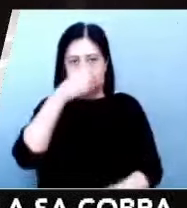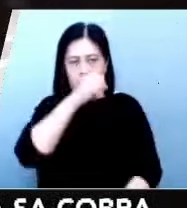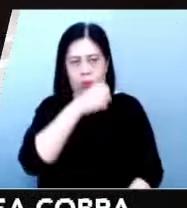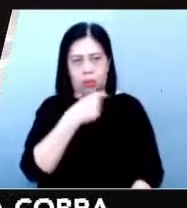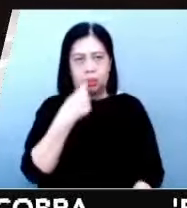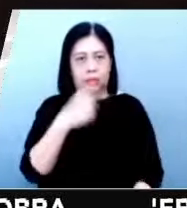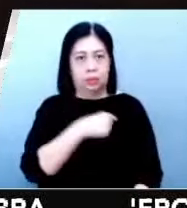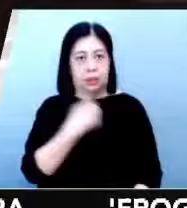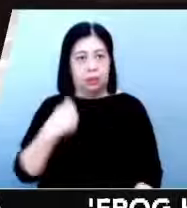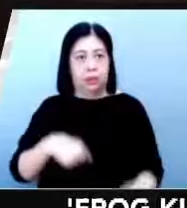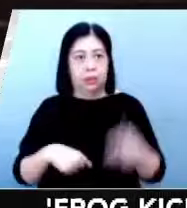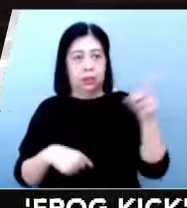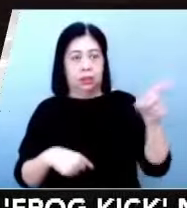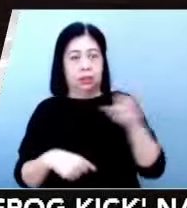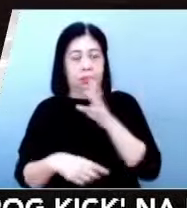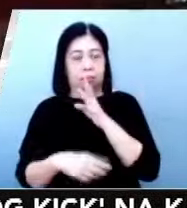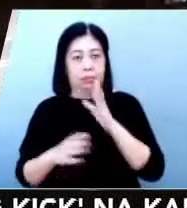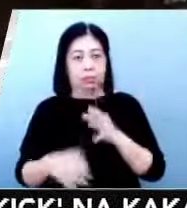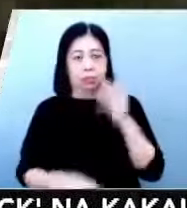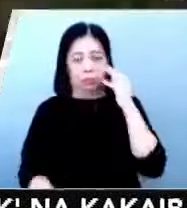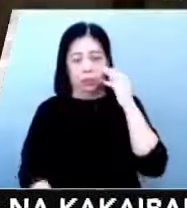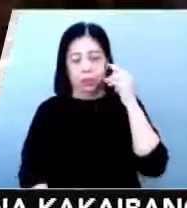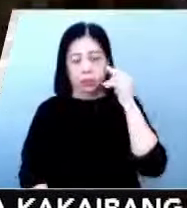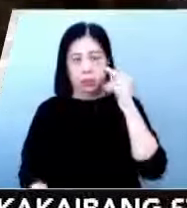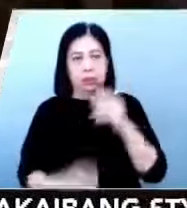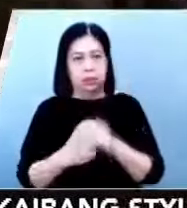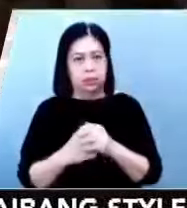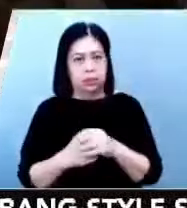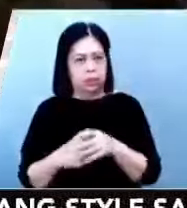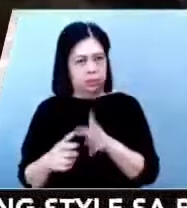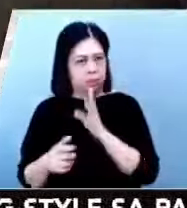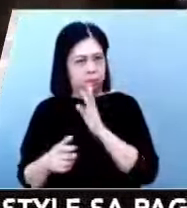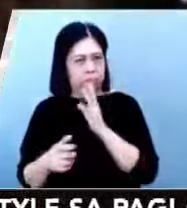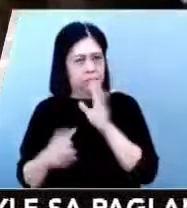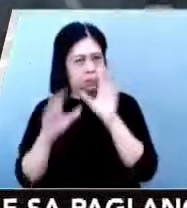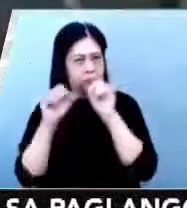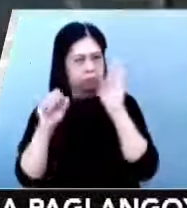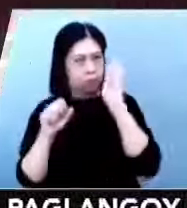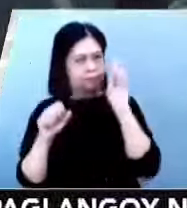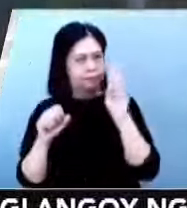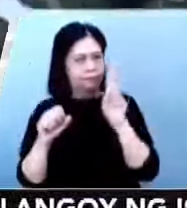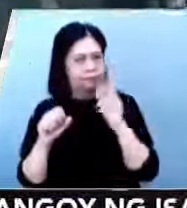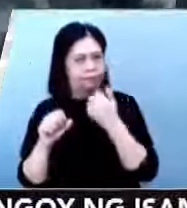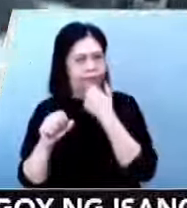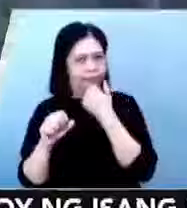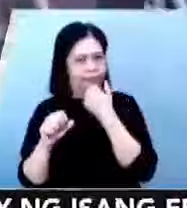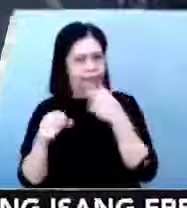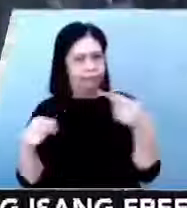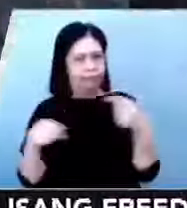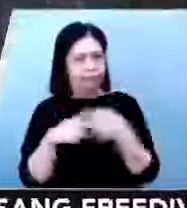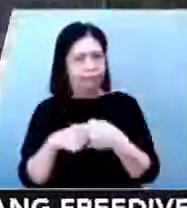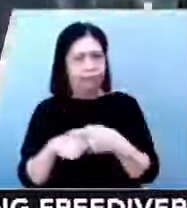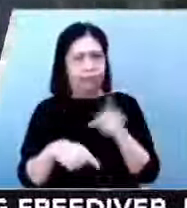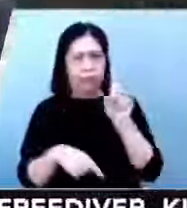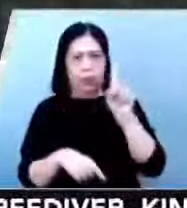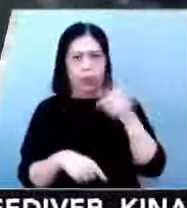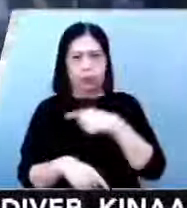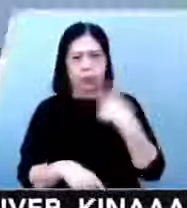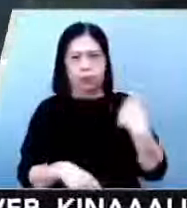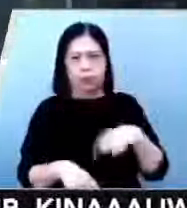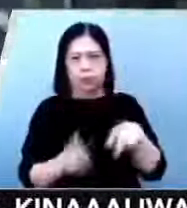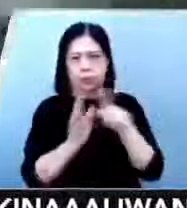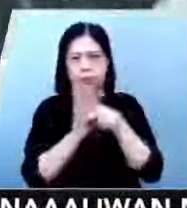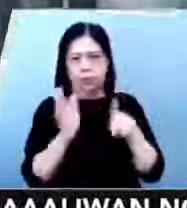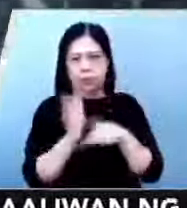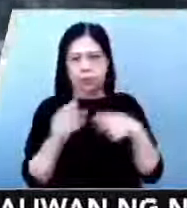Ministry spokesperson na si Mao Ning, ang mga pahayag ni Marcos ay malubhang paglabag sa One China policy, pagsalungat sa